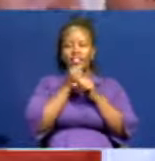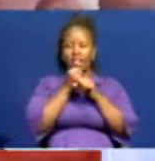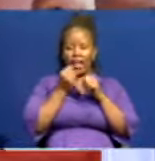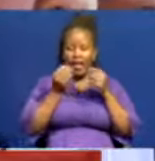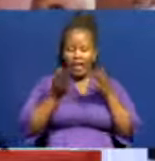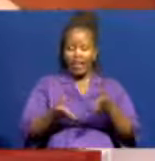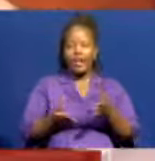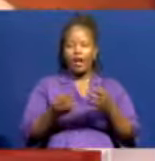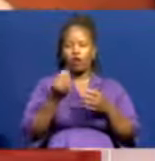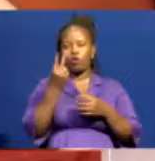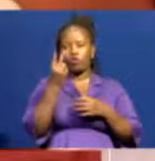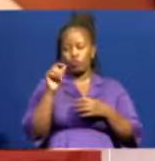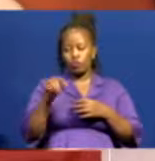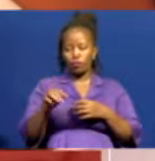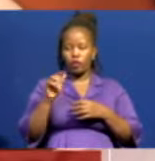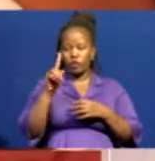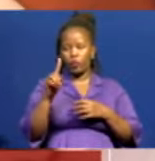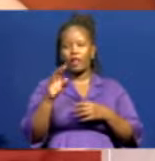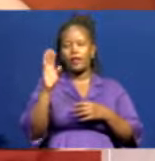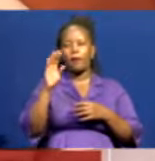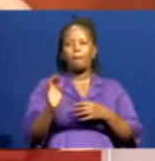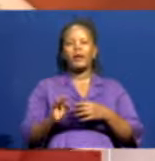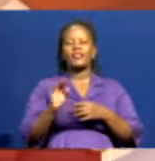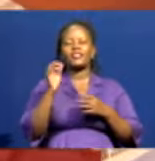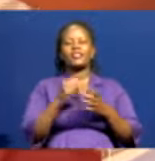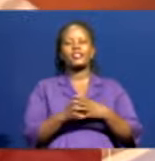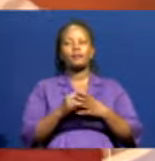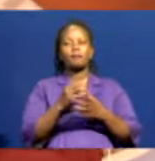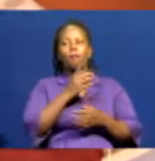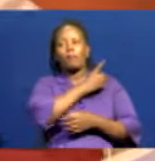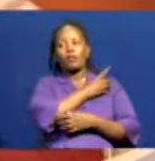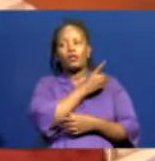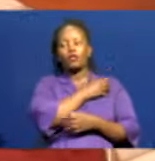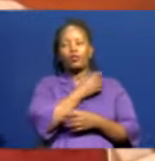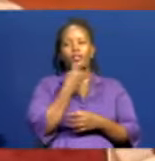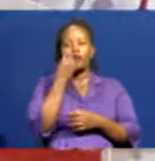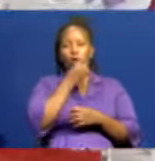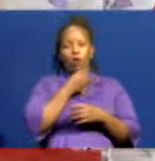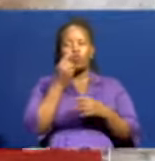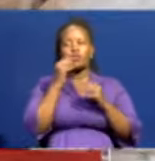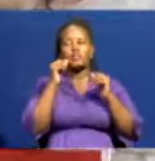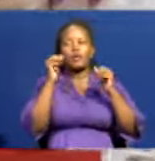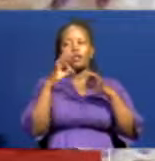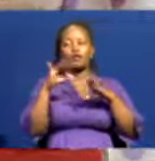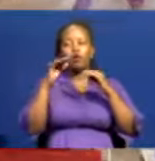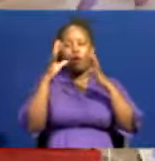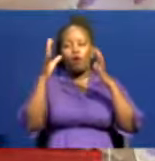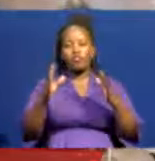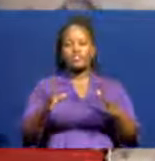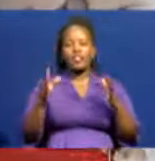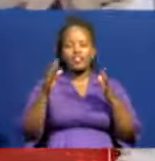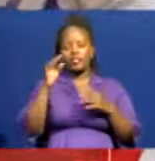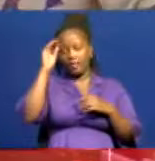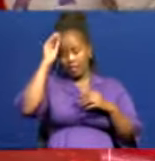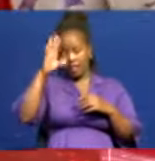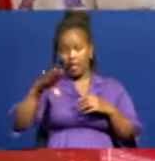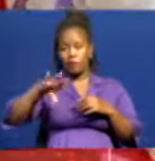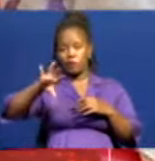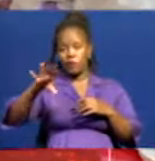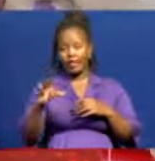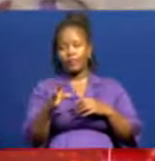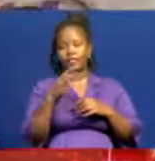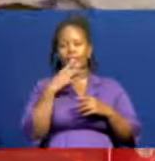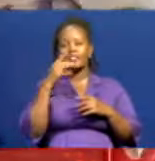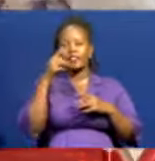hadi 2.1%. Daktari Elias Maina, ambaye ni mkuu wa idara ya afya katika kaunti ya Kiambu, anasema